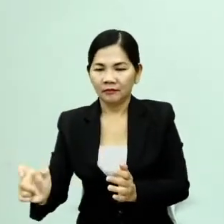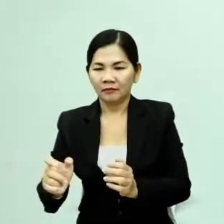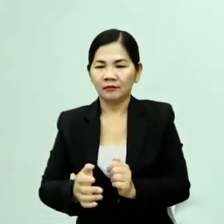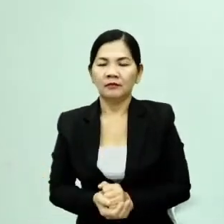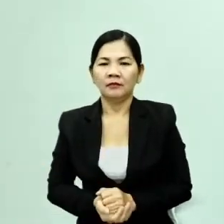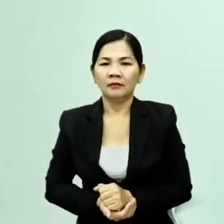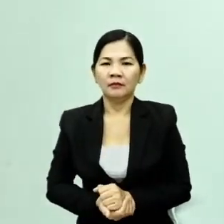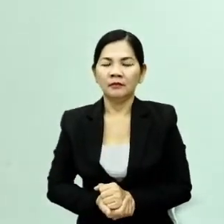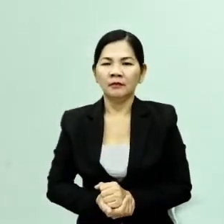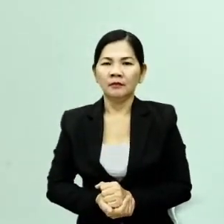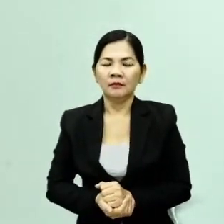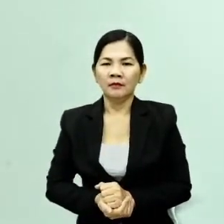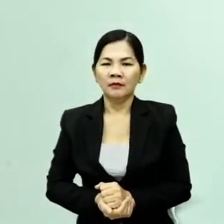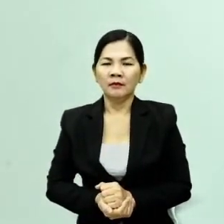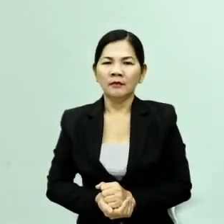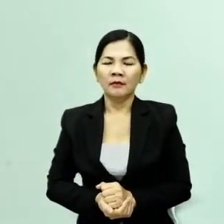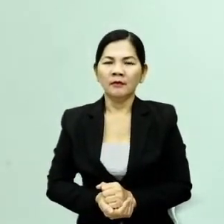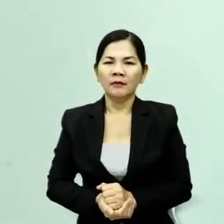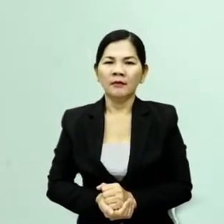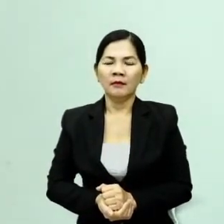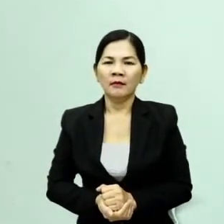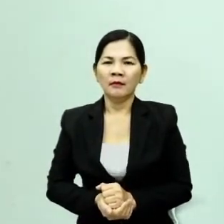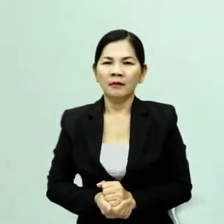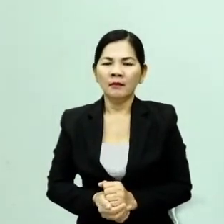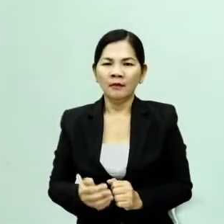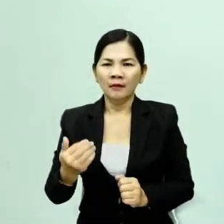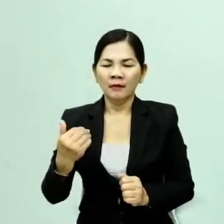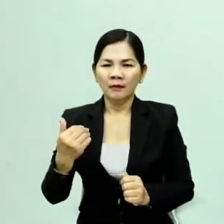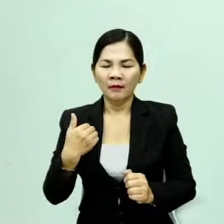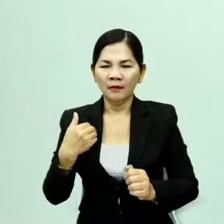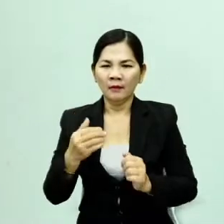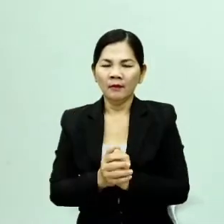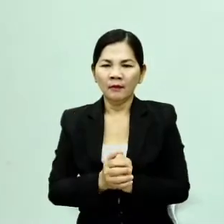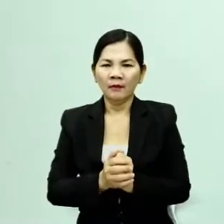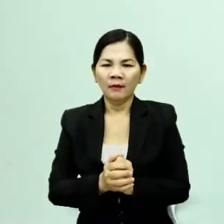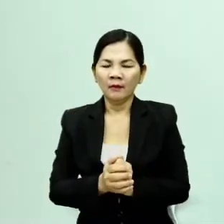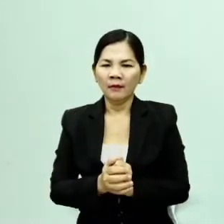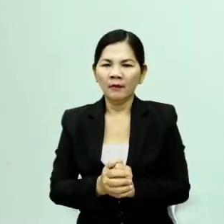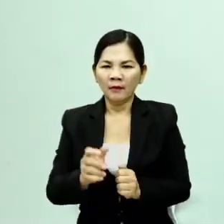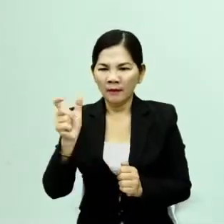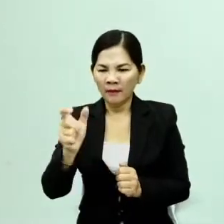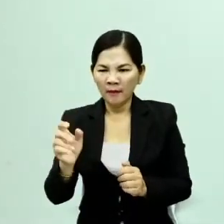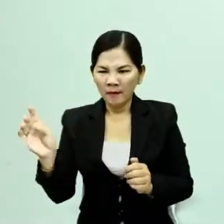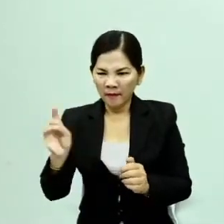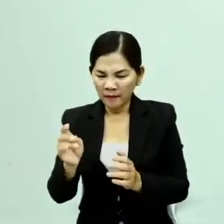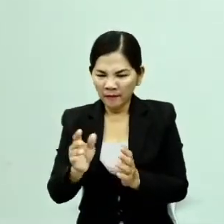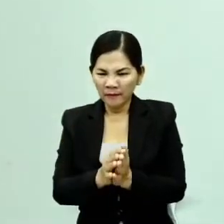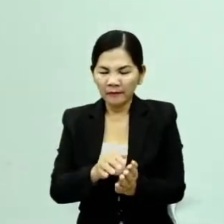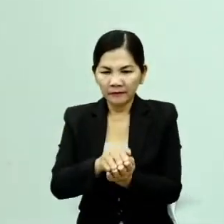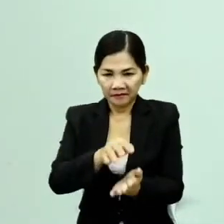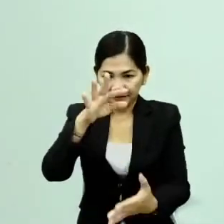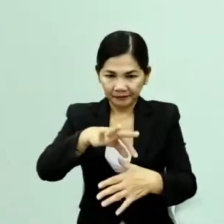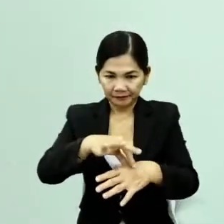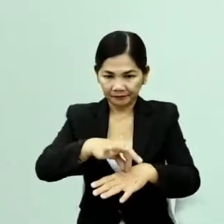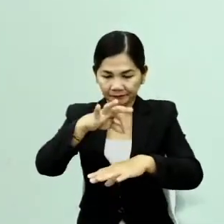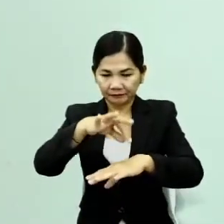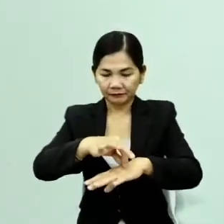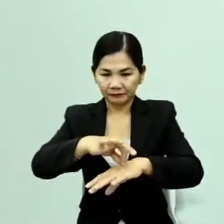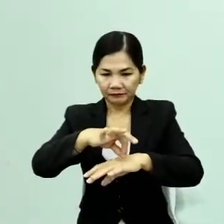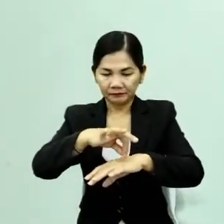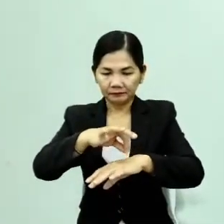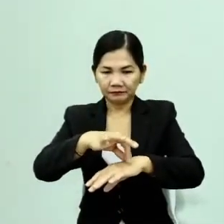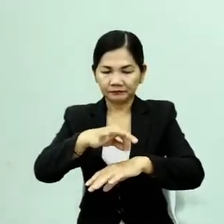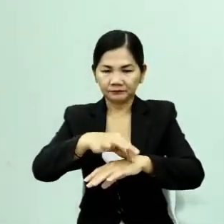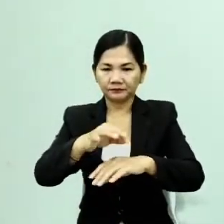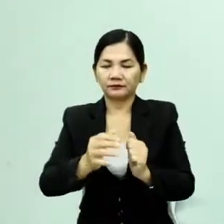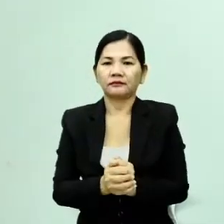cha mới con cất bằng tay mới con cha là ona con cha cọp cứ đo sáu bài như con á cha sáu bài nấy